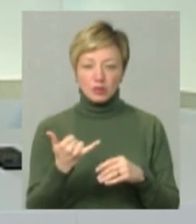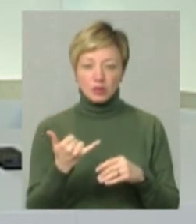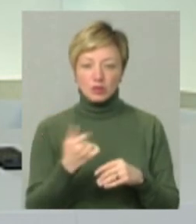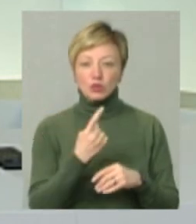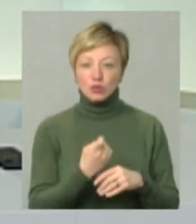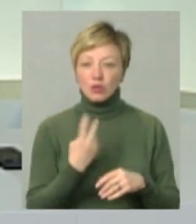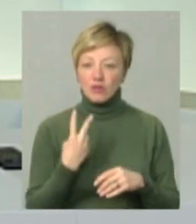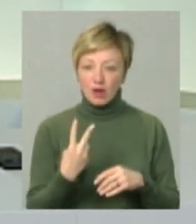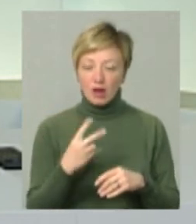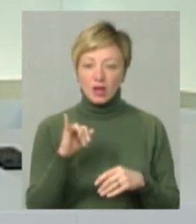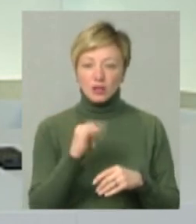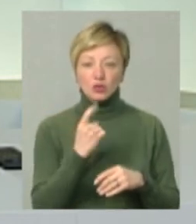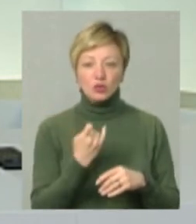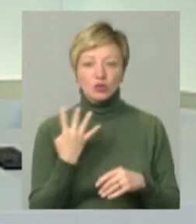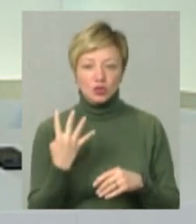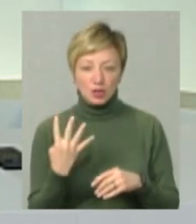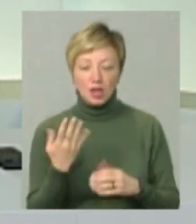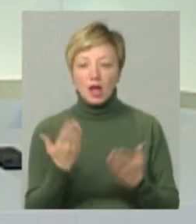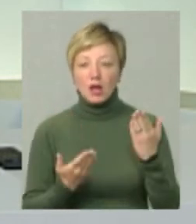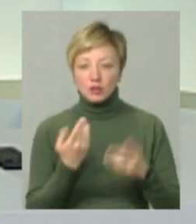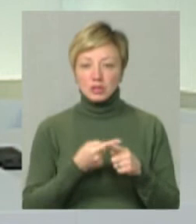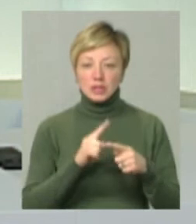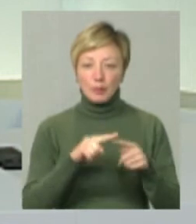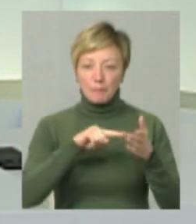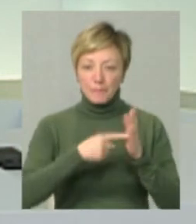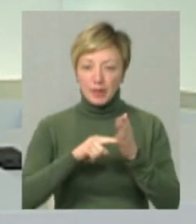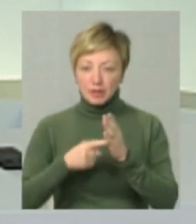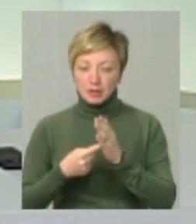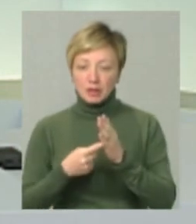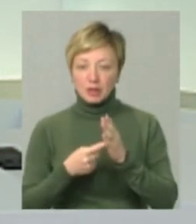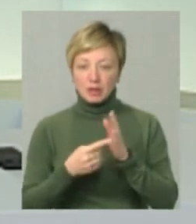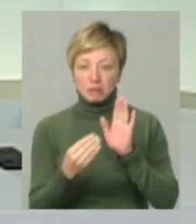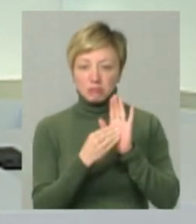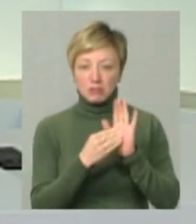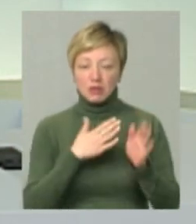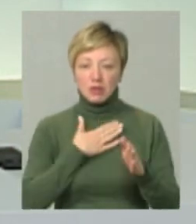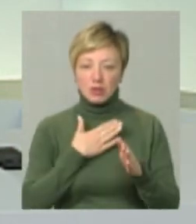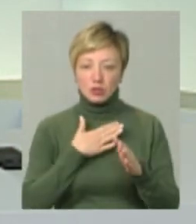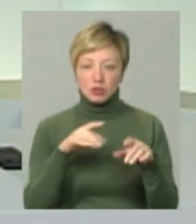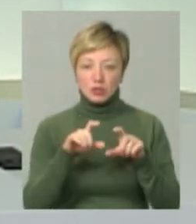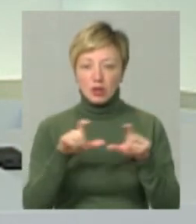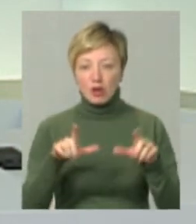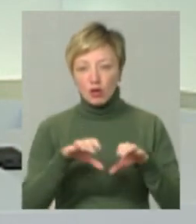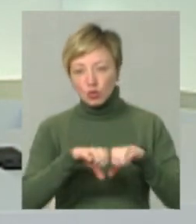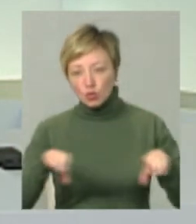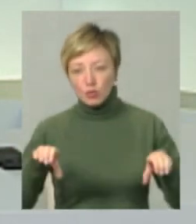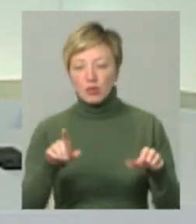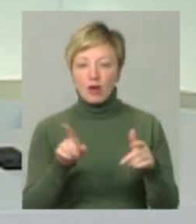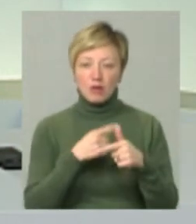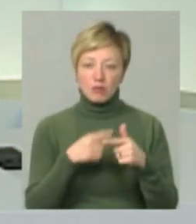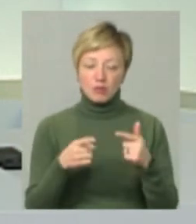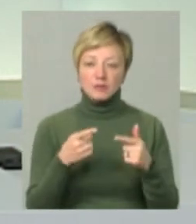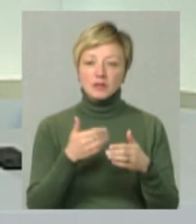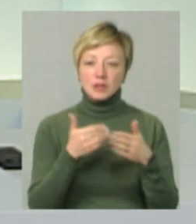за телефоном 102 та 104, якщо це мітки, які стоять на наших спорудах або на наших